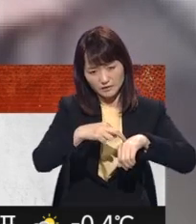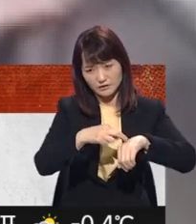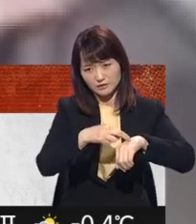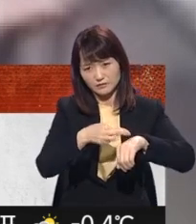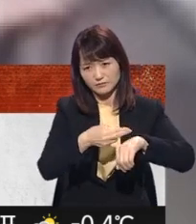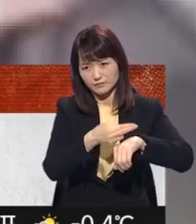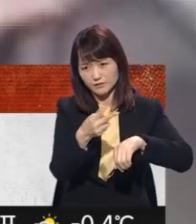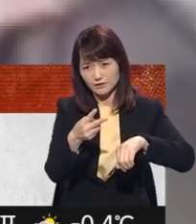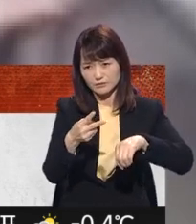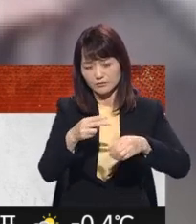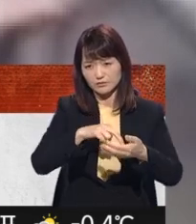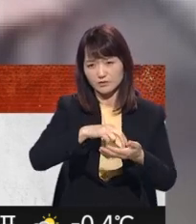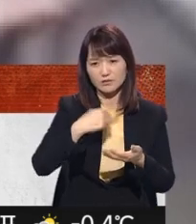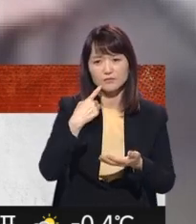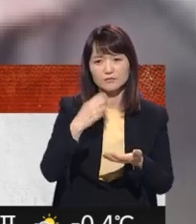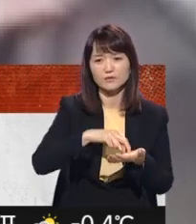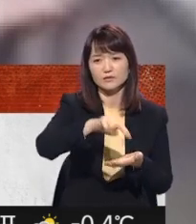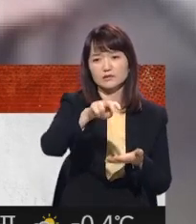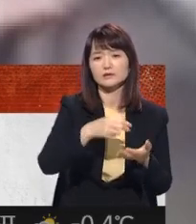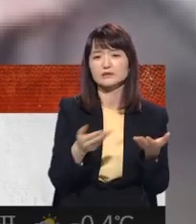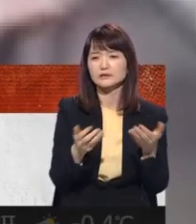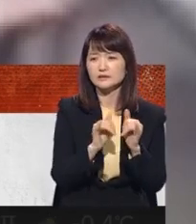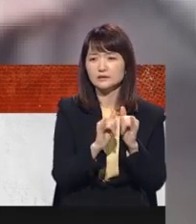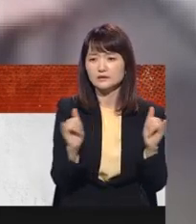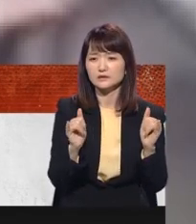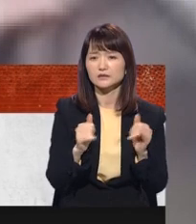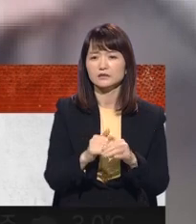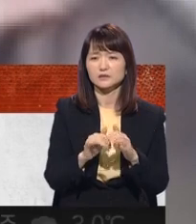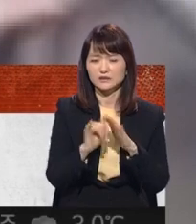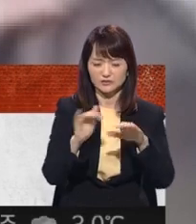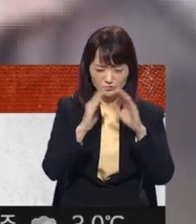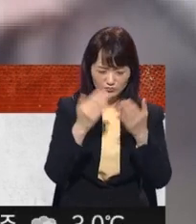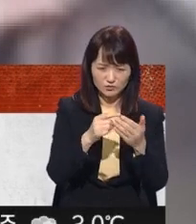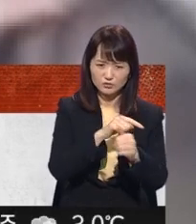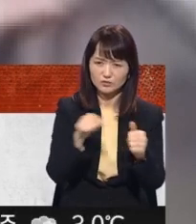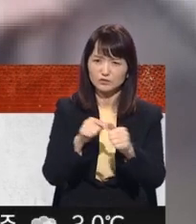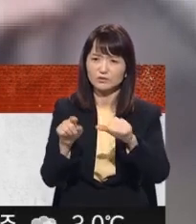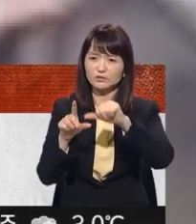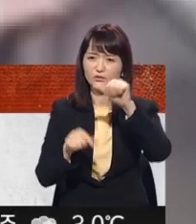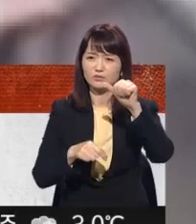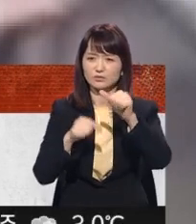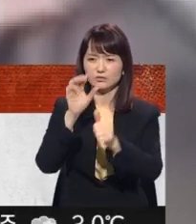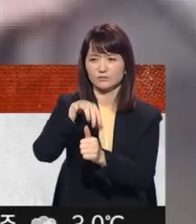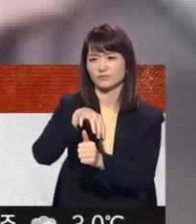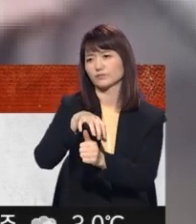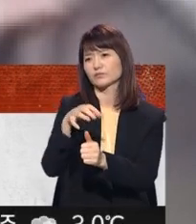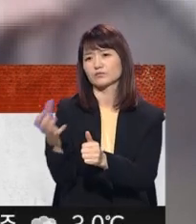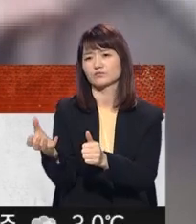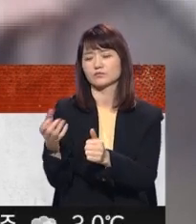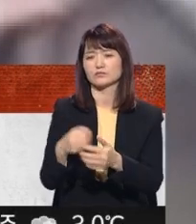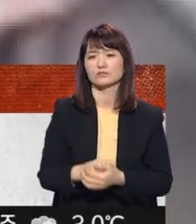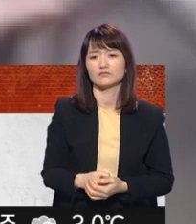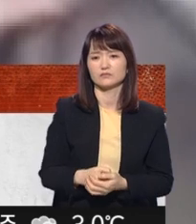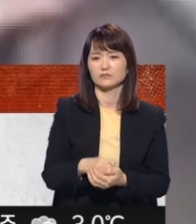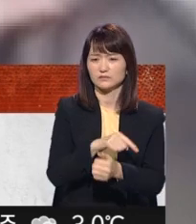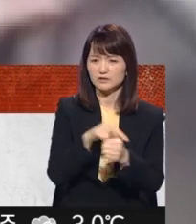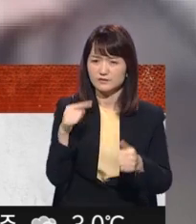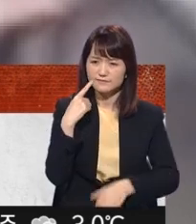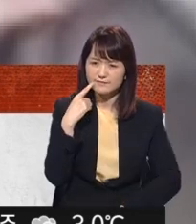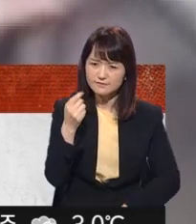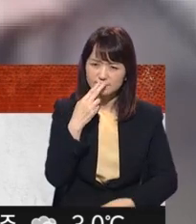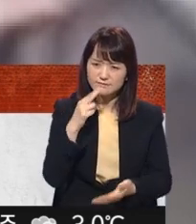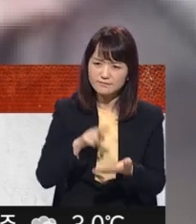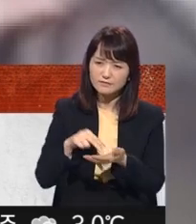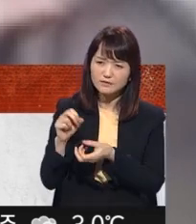거의 직원이랑 저랑 저희 가족이겠다고 지금 5월이면 풀려나거든요 그리고 죽이겠다고 협박